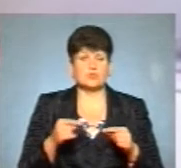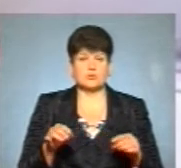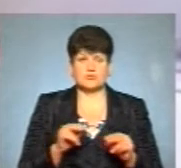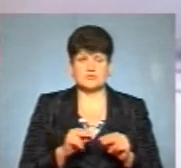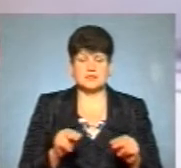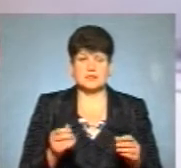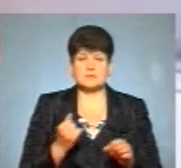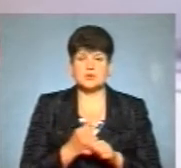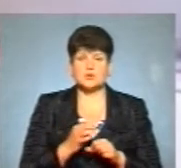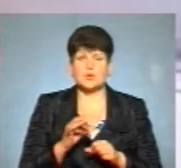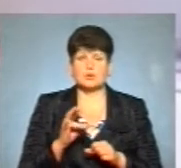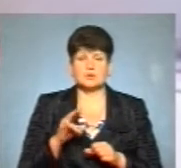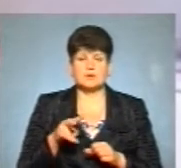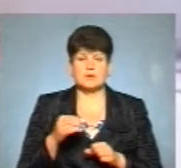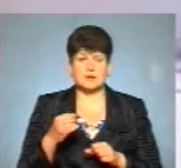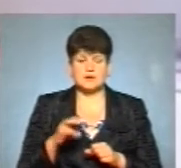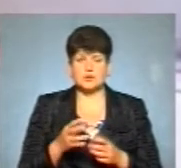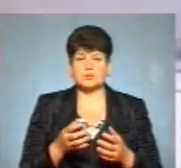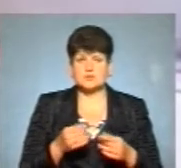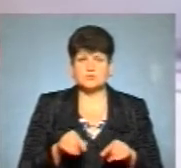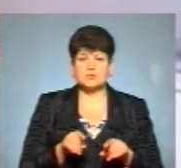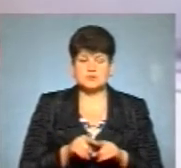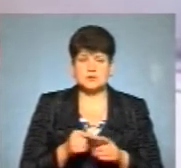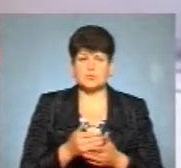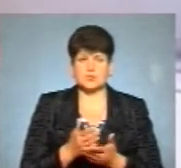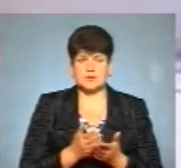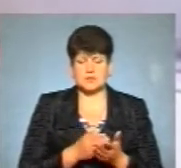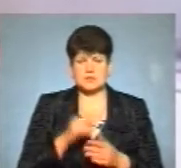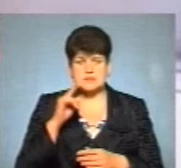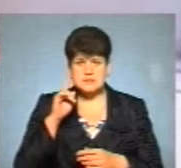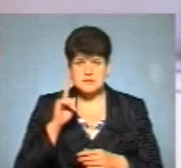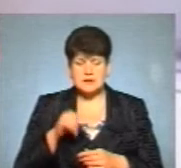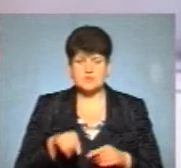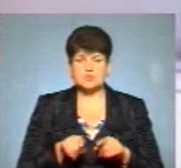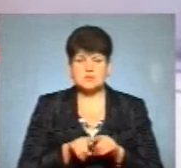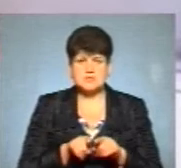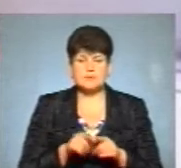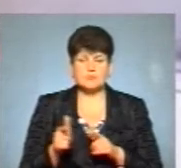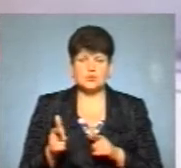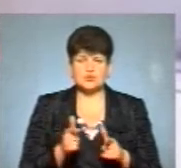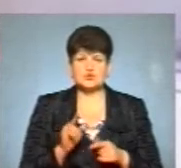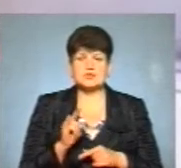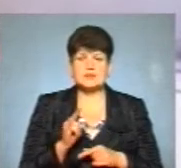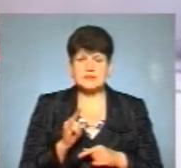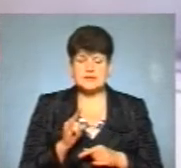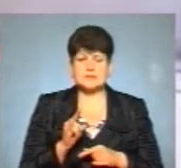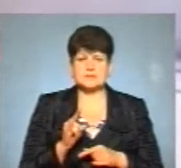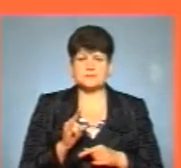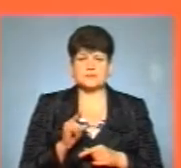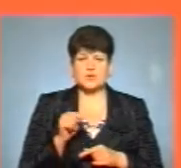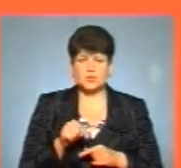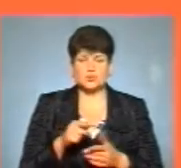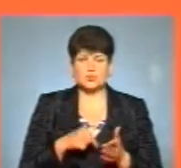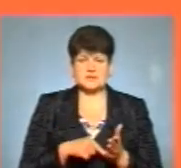який працює онлайн, і отримувати ту ж саму якість знань, ту ж саму підготовку, що і дитина, скажімо, тут у